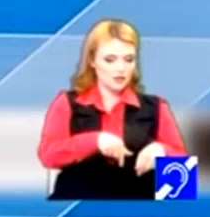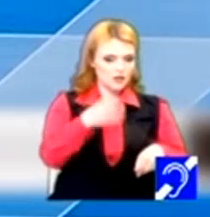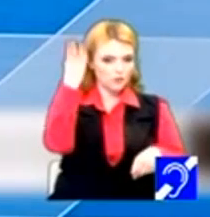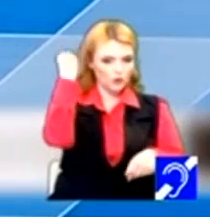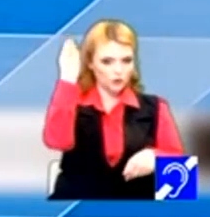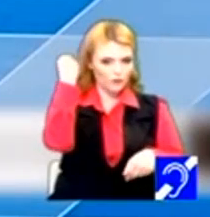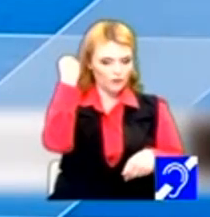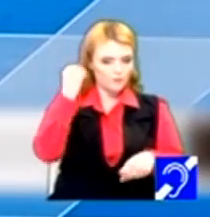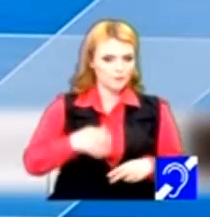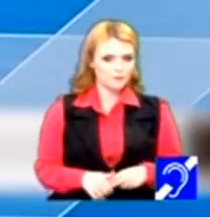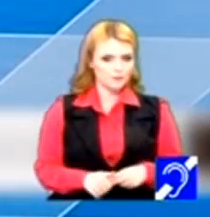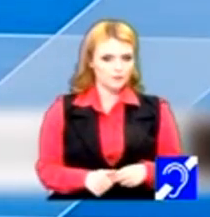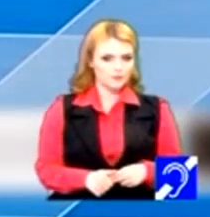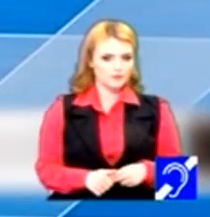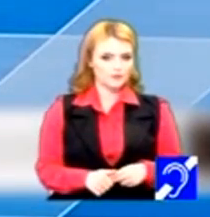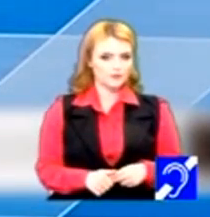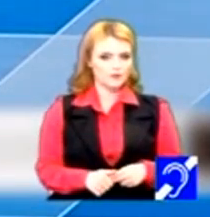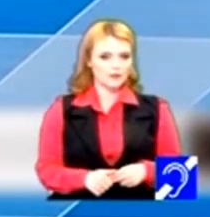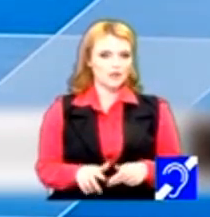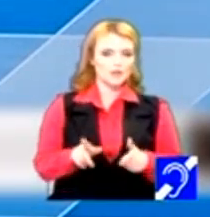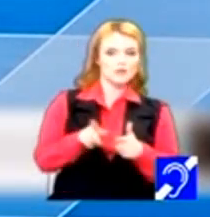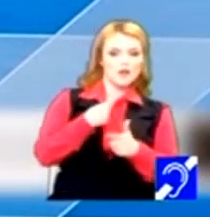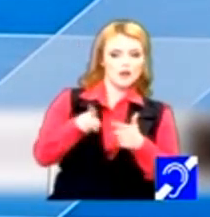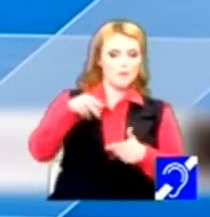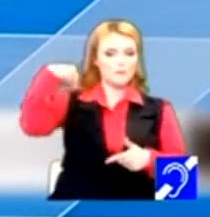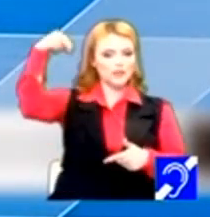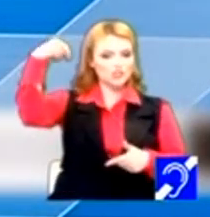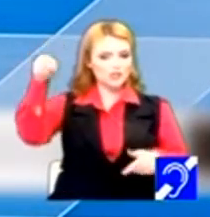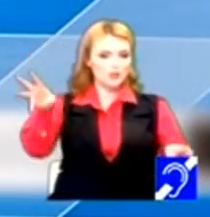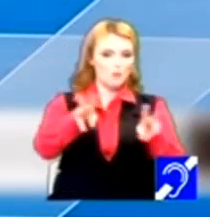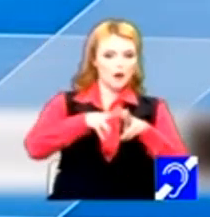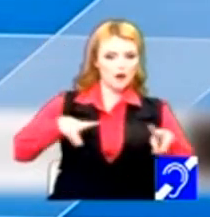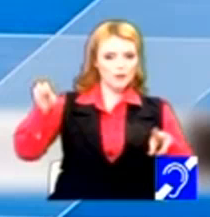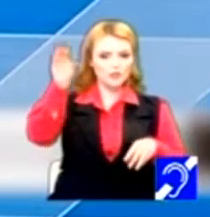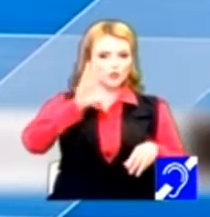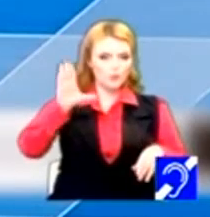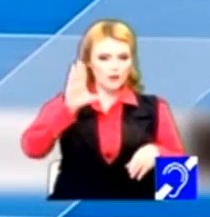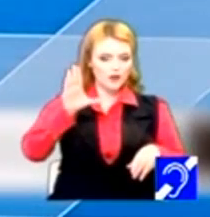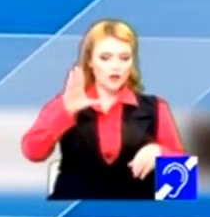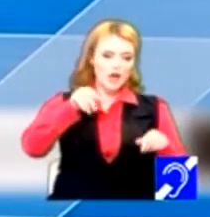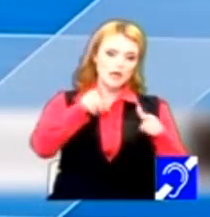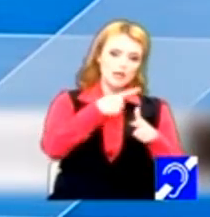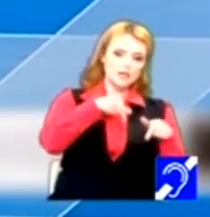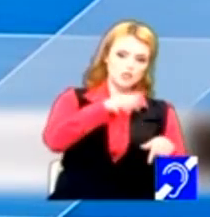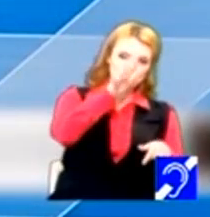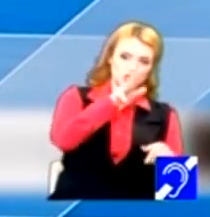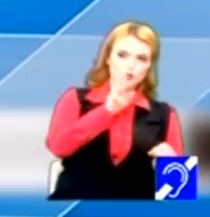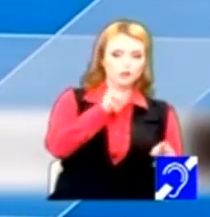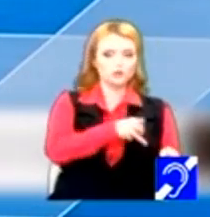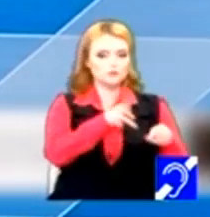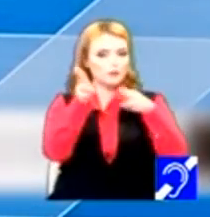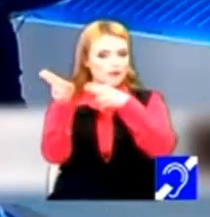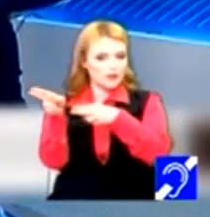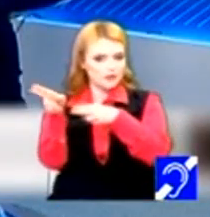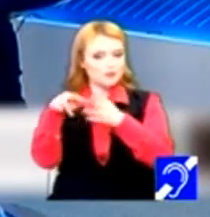sau eventual președinte Comisiei Europeane, Parlament European, sau de la Chișinău ar urma să meargă cineva din demnitarii